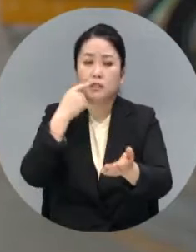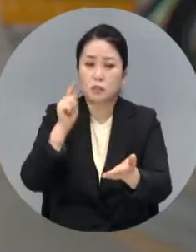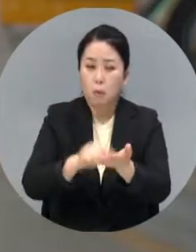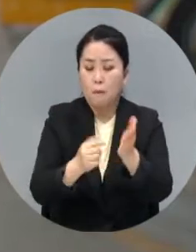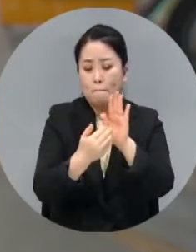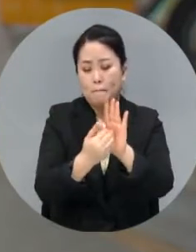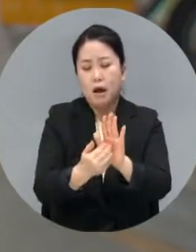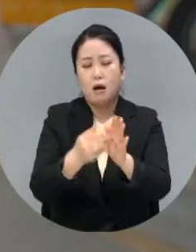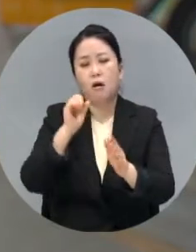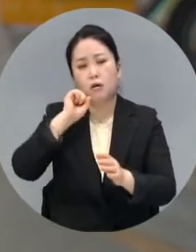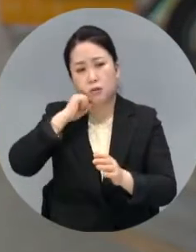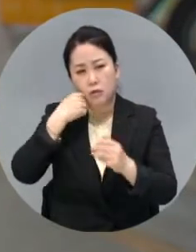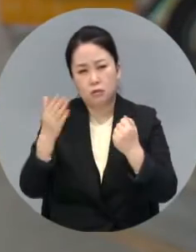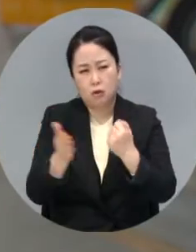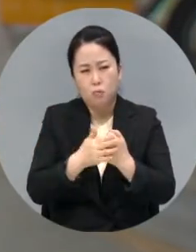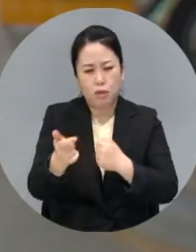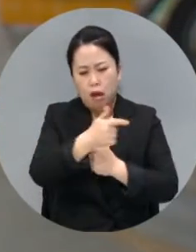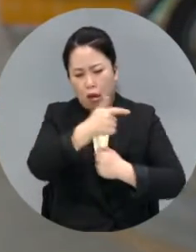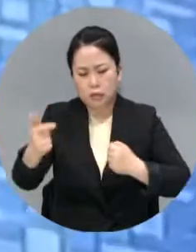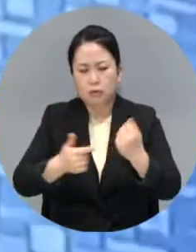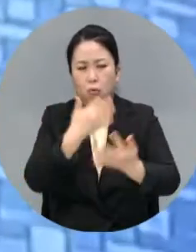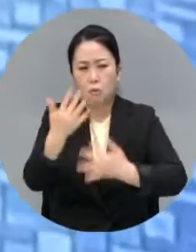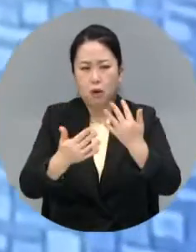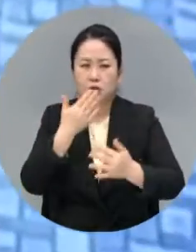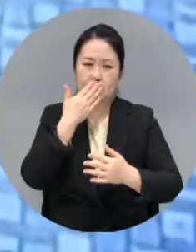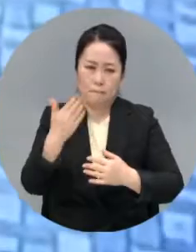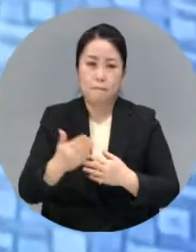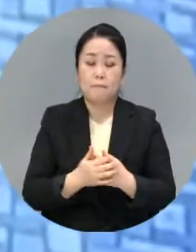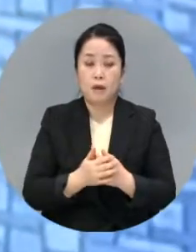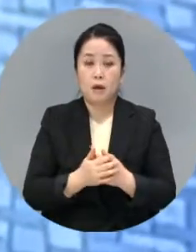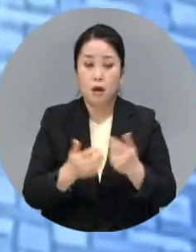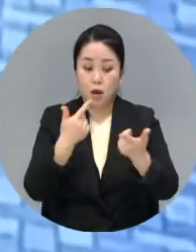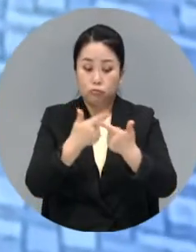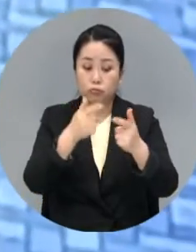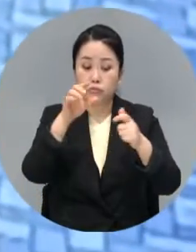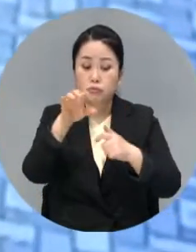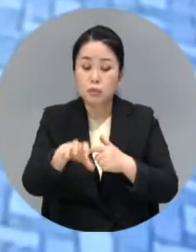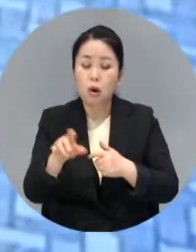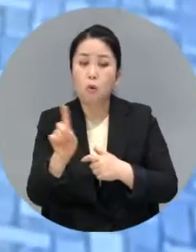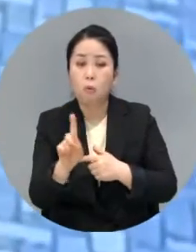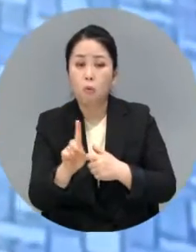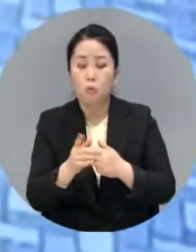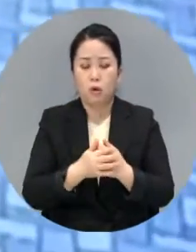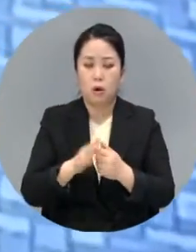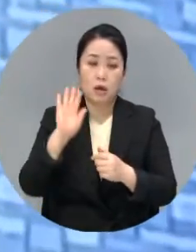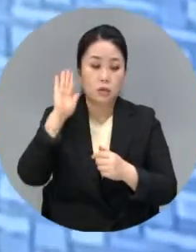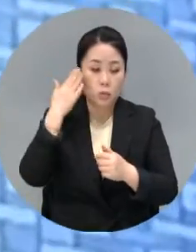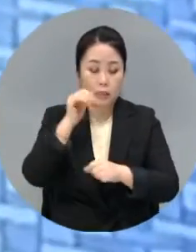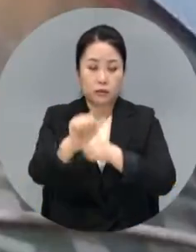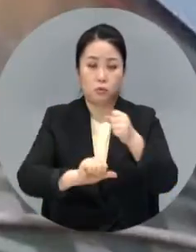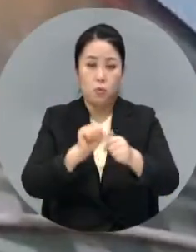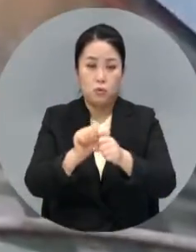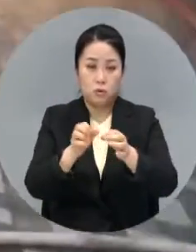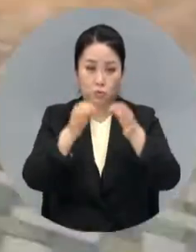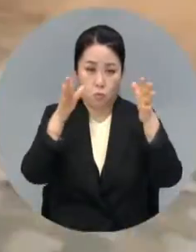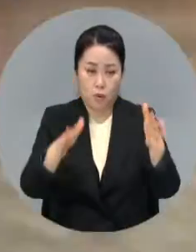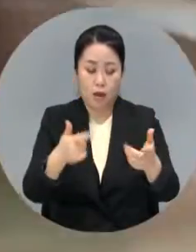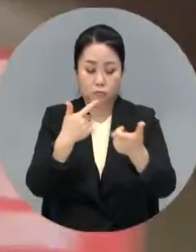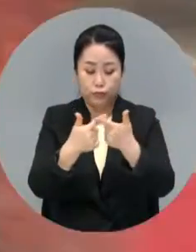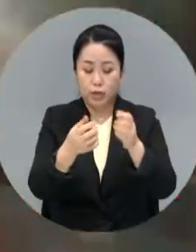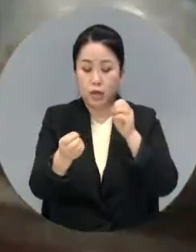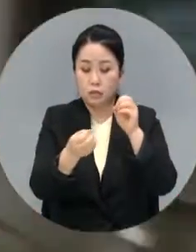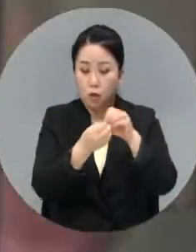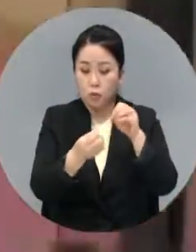대형 화재로 이어질 가능성이 큽니다 부산의 경우는 어떨까 최근 5년간 부산의 전통 시장에서